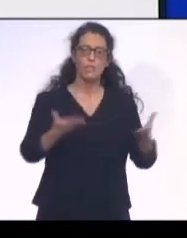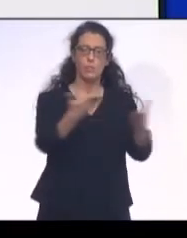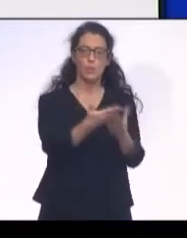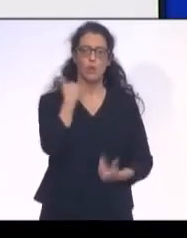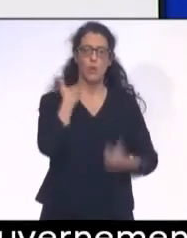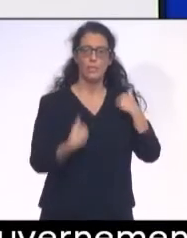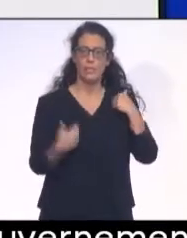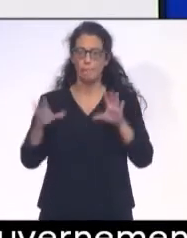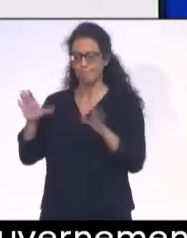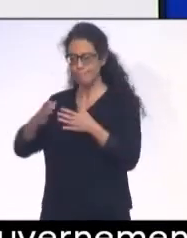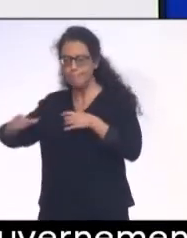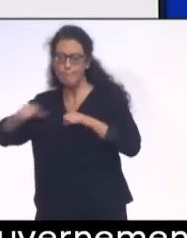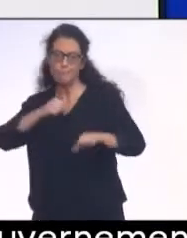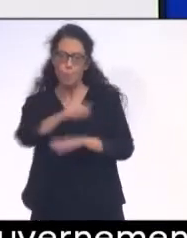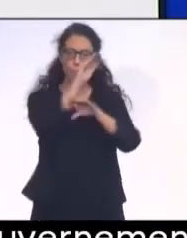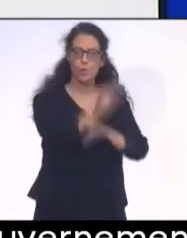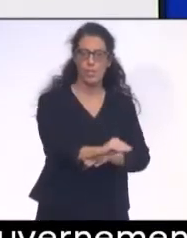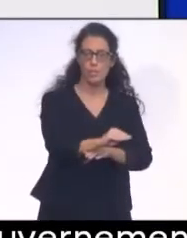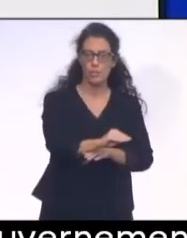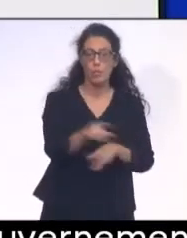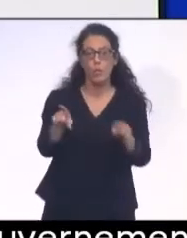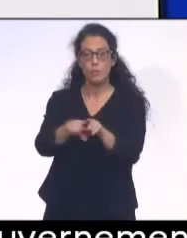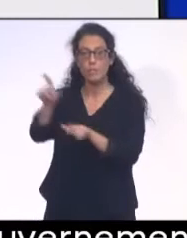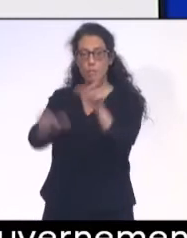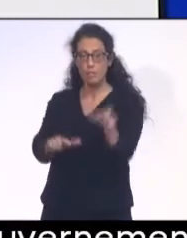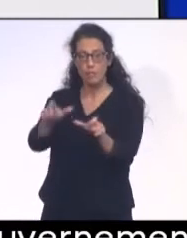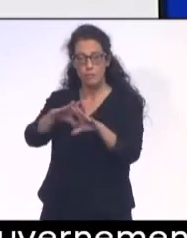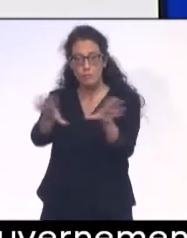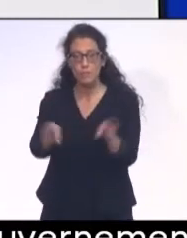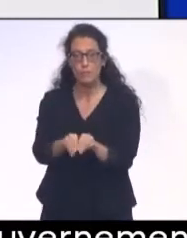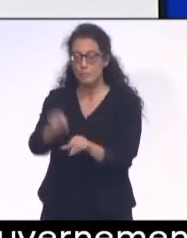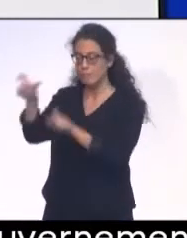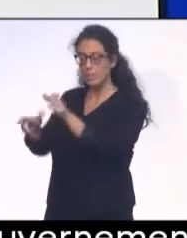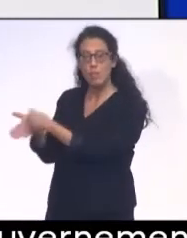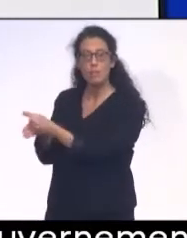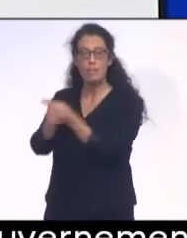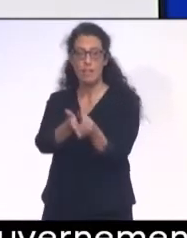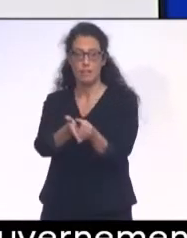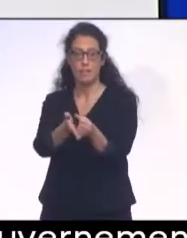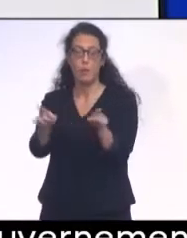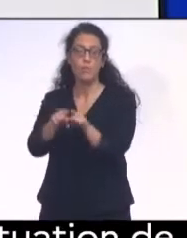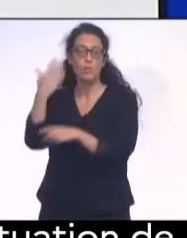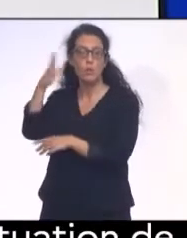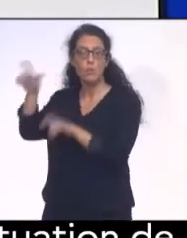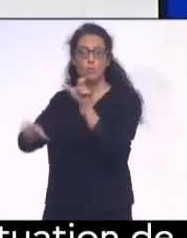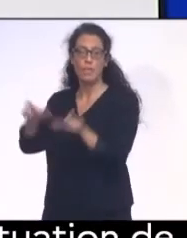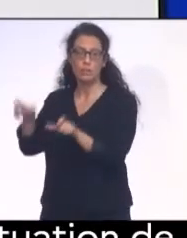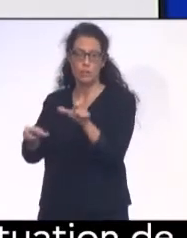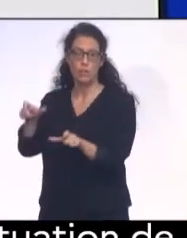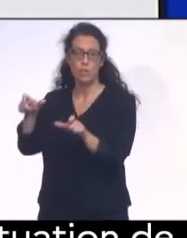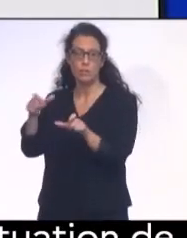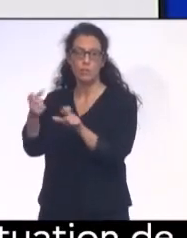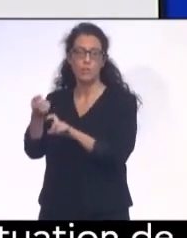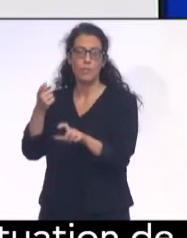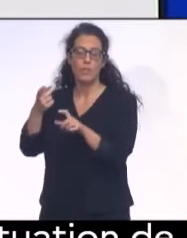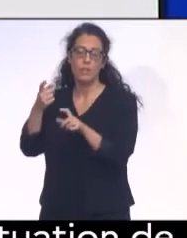handicap, les familles et les aidants, notamment celles identifiées comme vulnérables au regard de la liste du HSCP du 20 avril